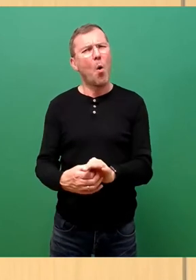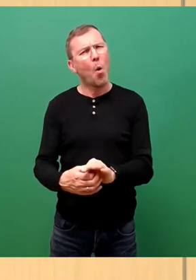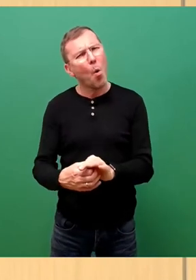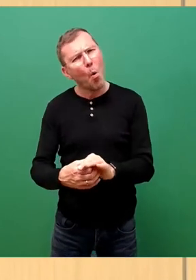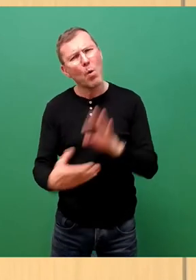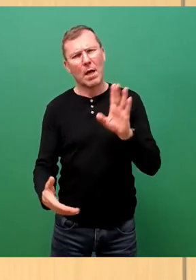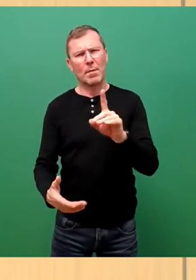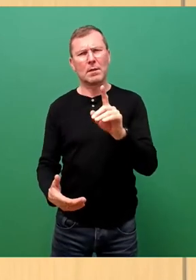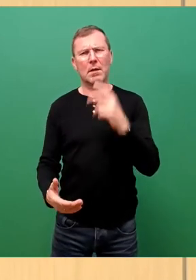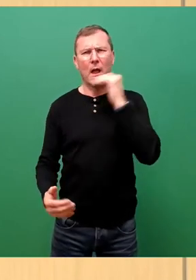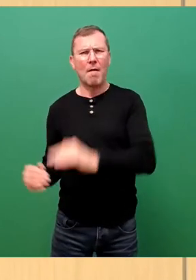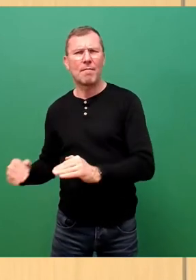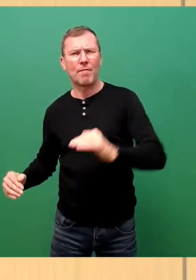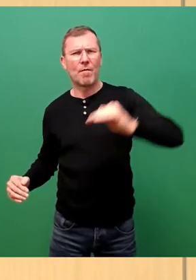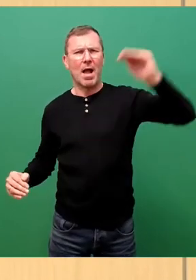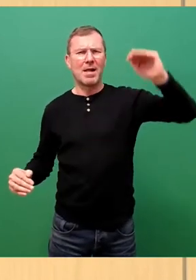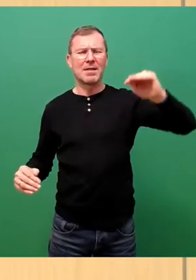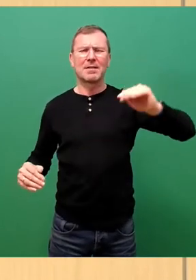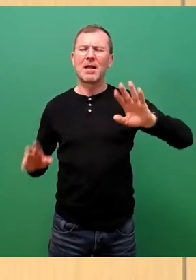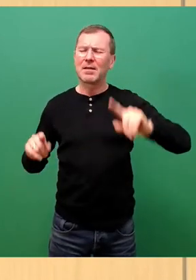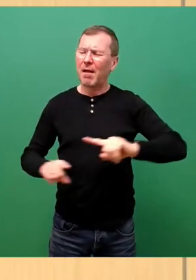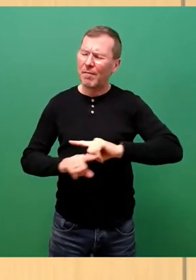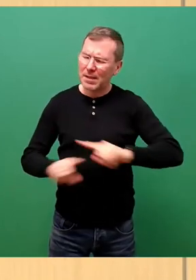wir angehören, dass es nie wieder möglich sein